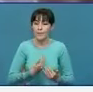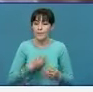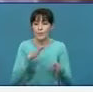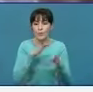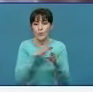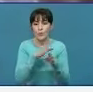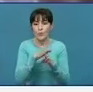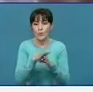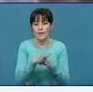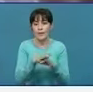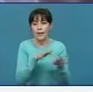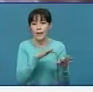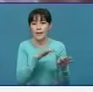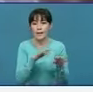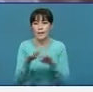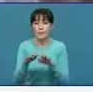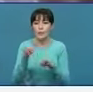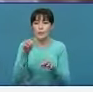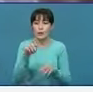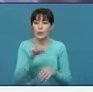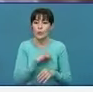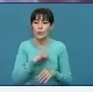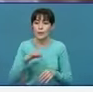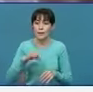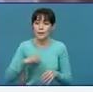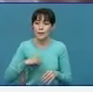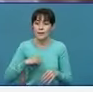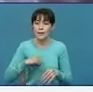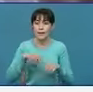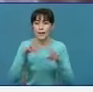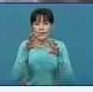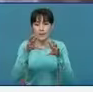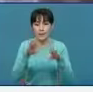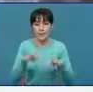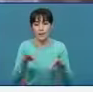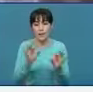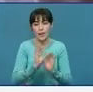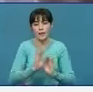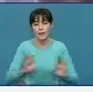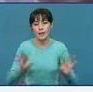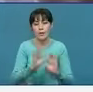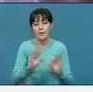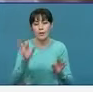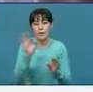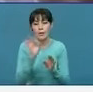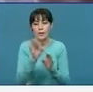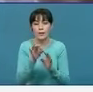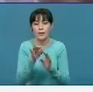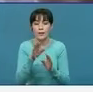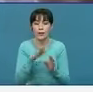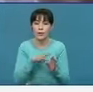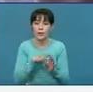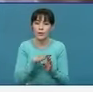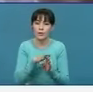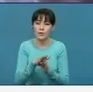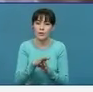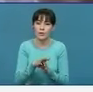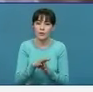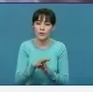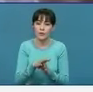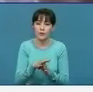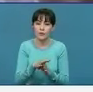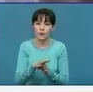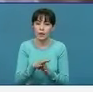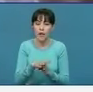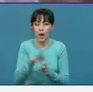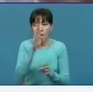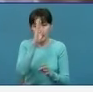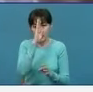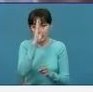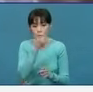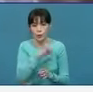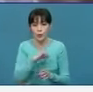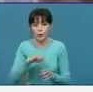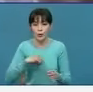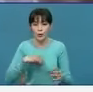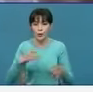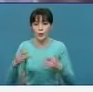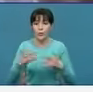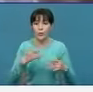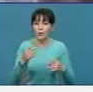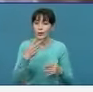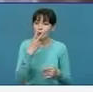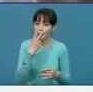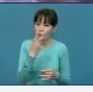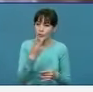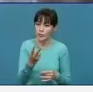ұйымдастырылып отқан іс-шарамызда сол өзіміздің салт-дәстүрді дәріптеу мақсатында ұйымдастырылған жігіттер өз өнерін көрсетіп, яғни